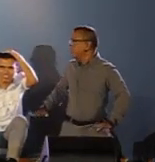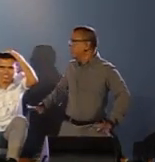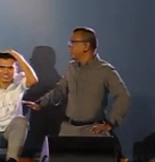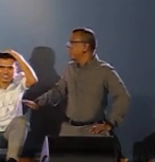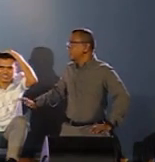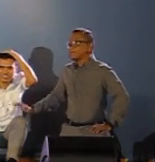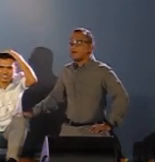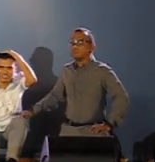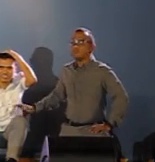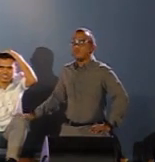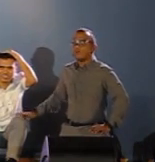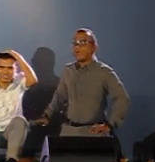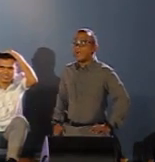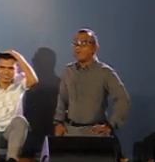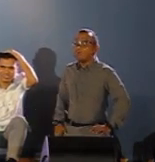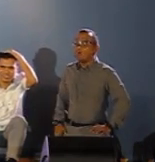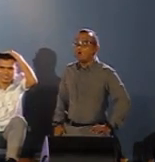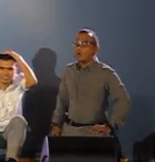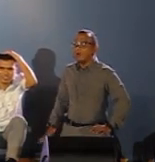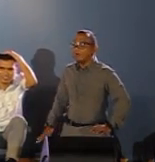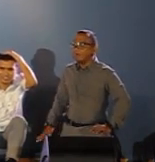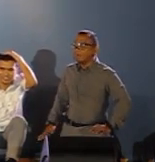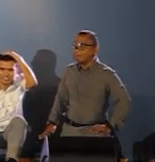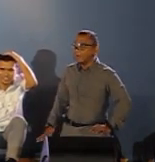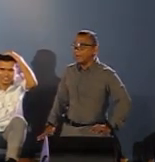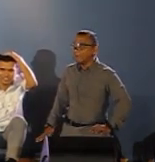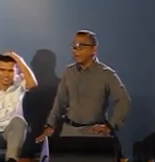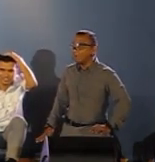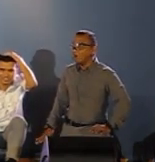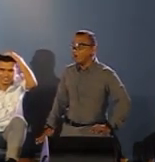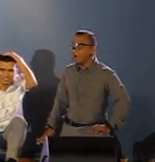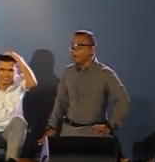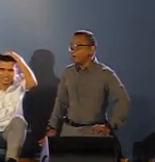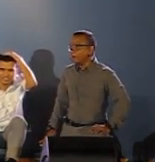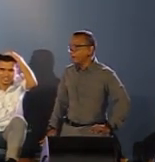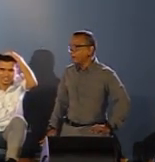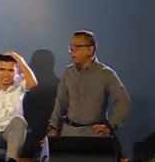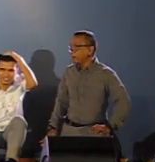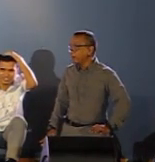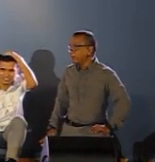ano, scout for a wall. Malay na, wall.